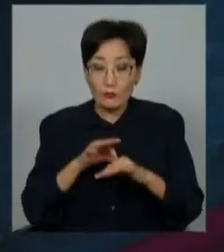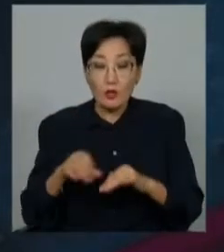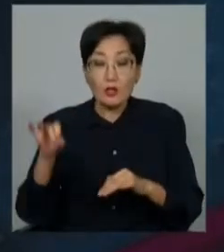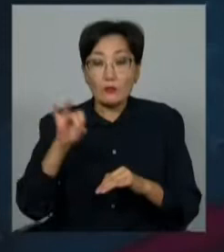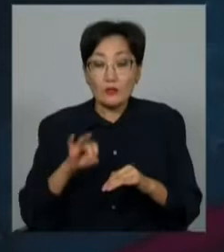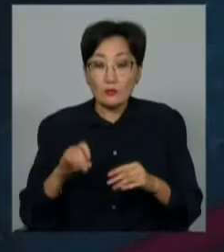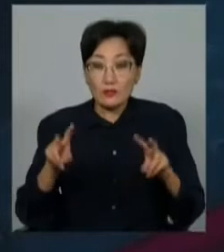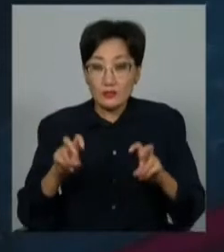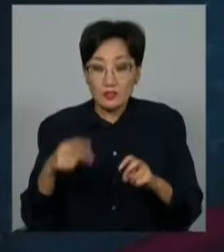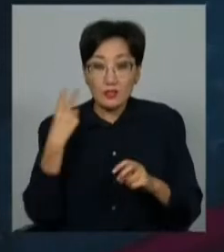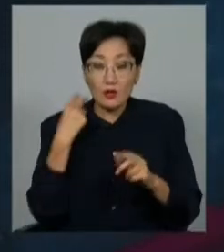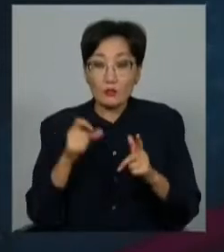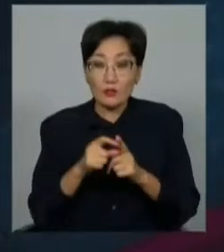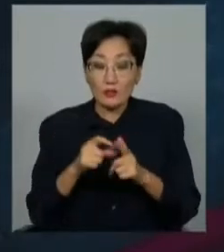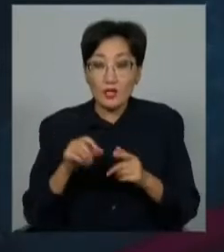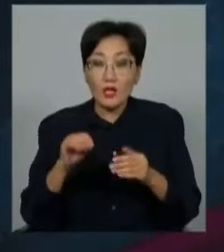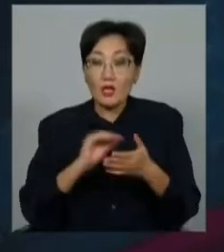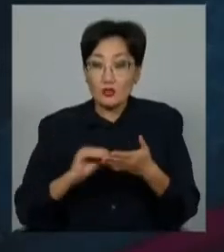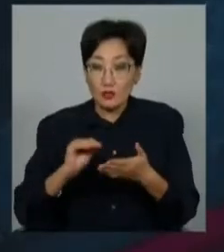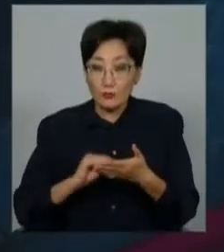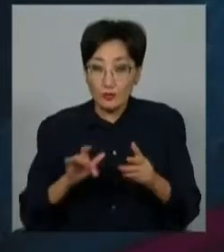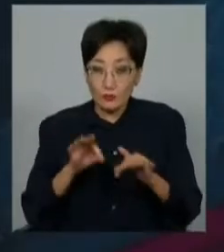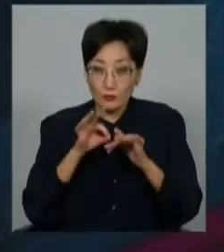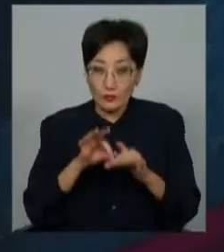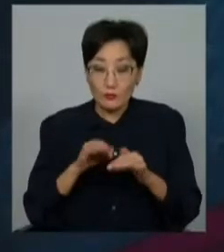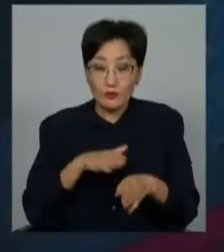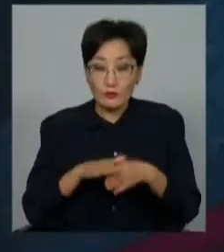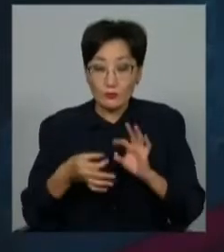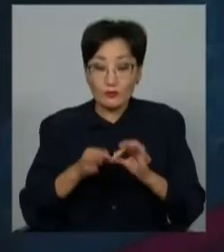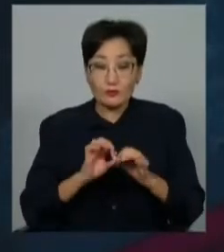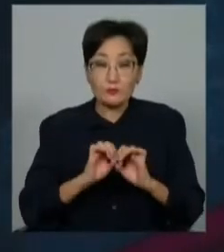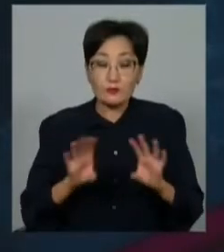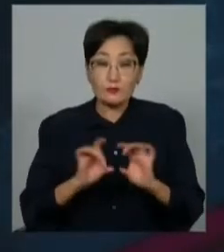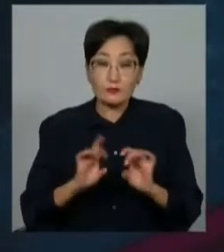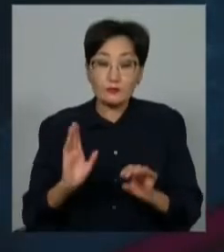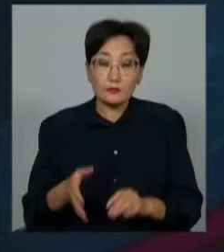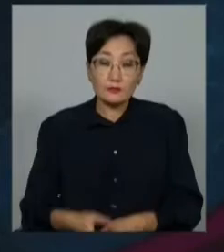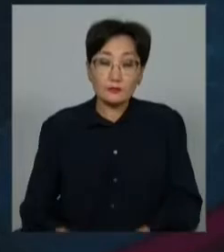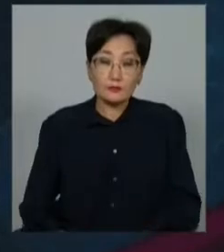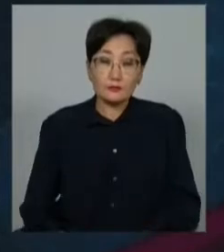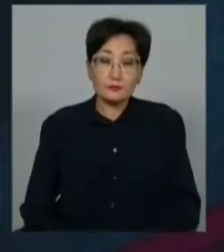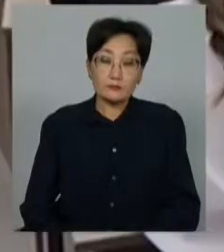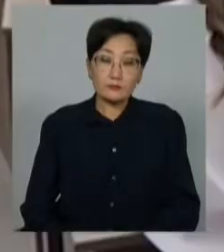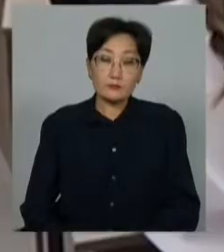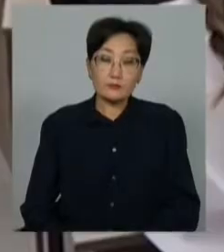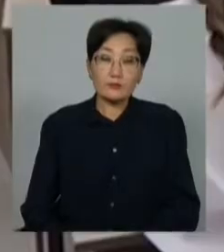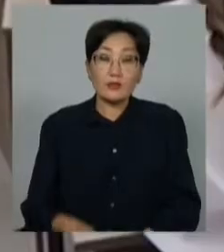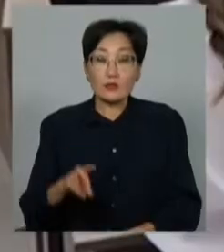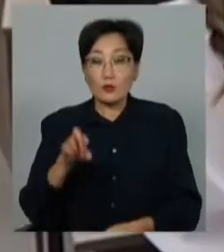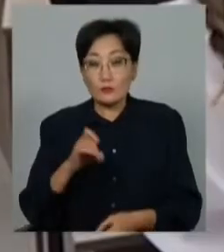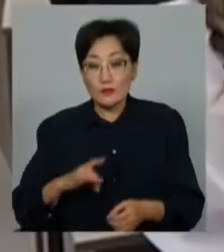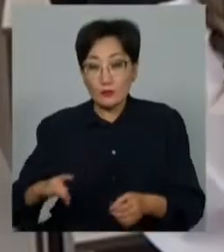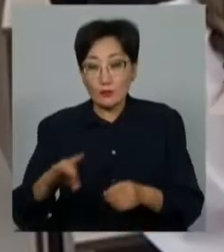тағылымында тақырыбында латын қарпымен шығарма жазу акциясын өткізді. Толығырақ әріптесім Таңелі Естіркепов өрбітеді. Наурызбай